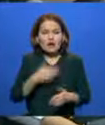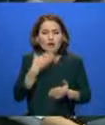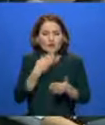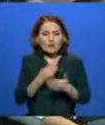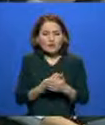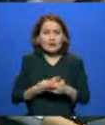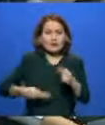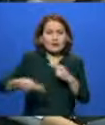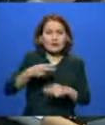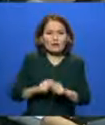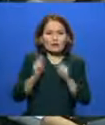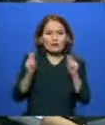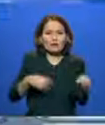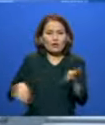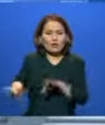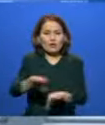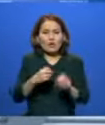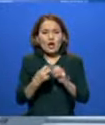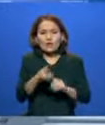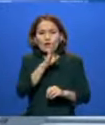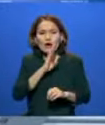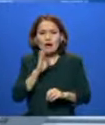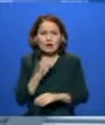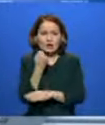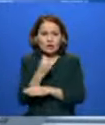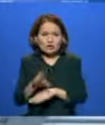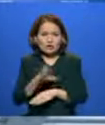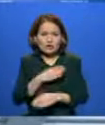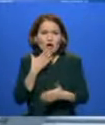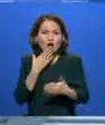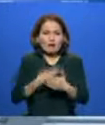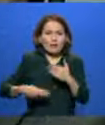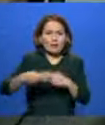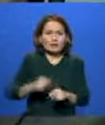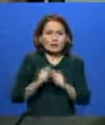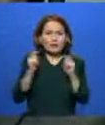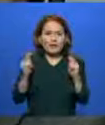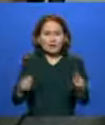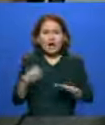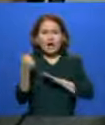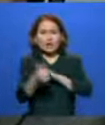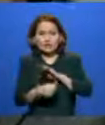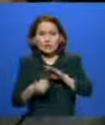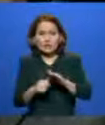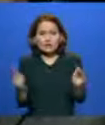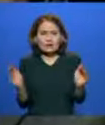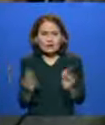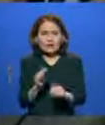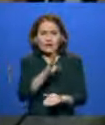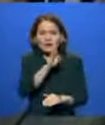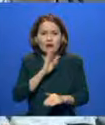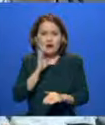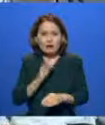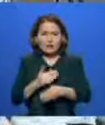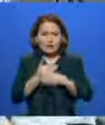тиіс. Былтыр аталған жоба аясында 12 әйел жеңімпаз атанып, өз ісін бастады. Еліміздегі жұмыссыз әйелдерді қолдауға арналған жоба 3-ші